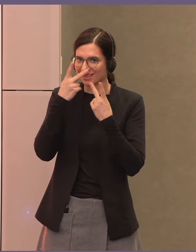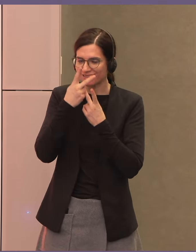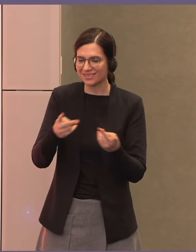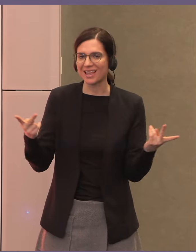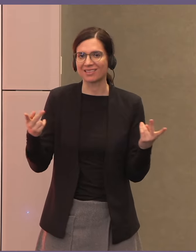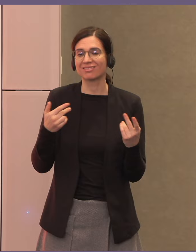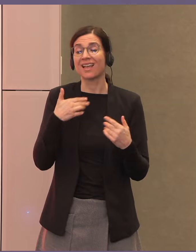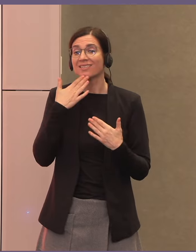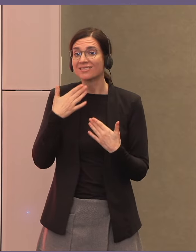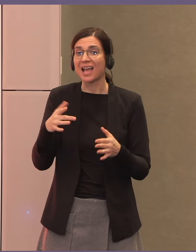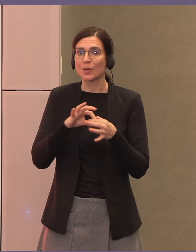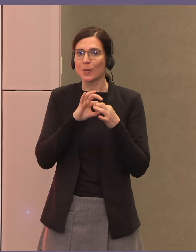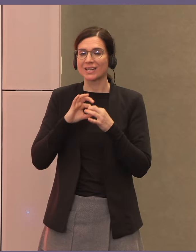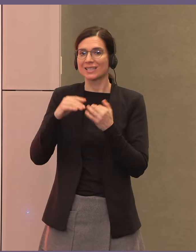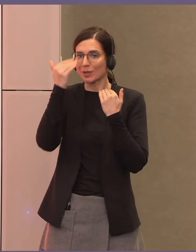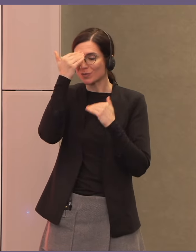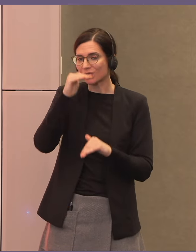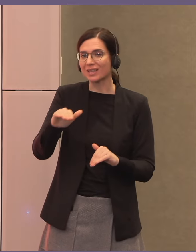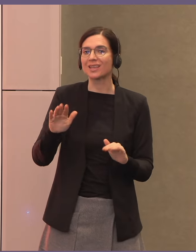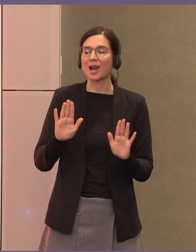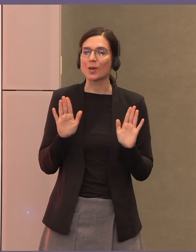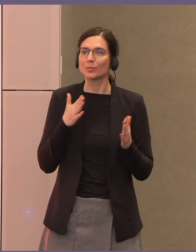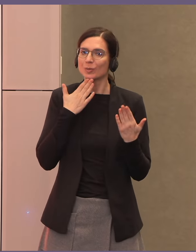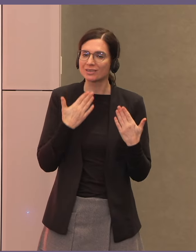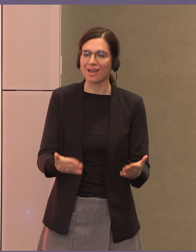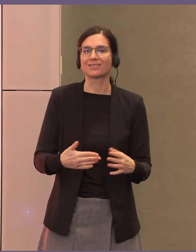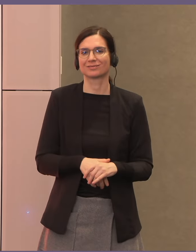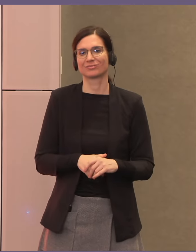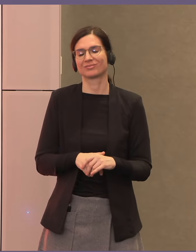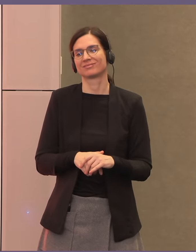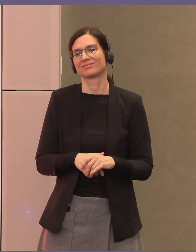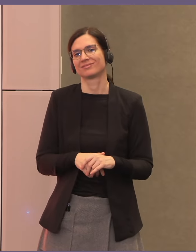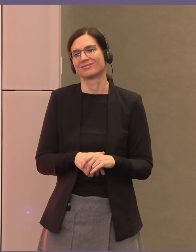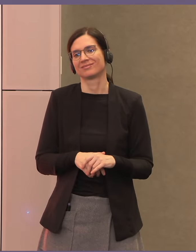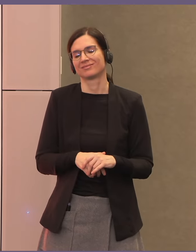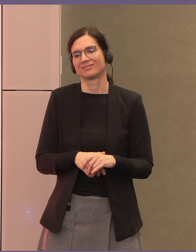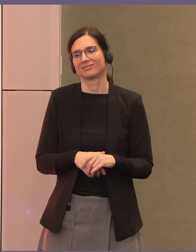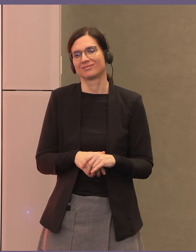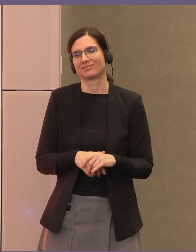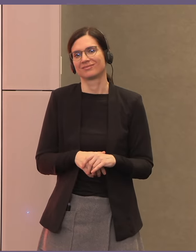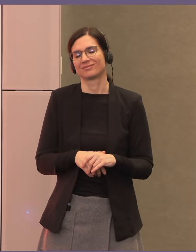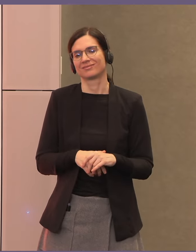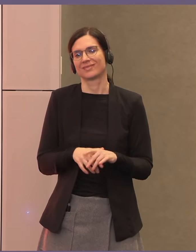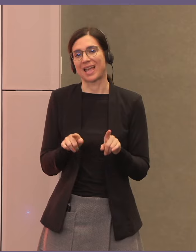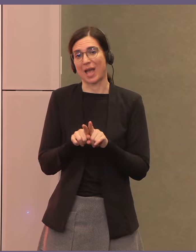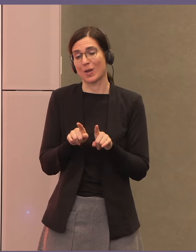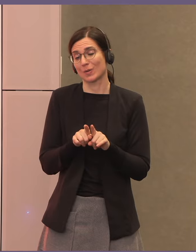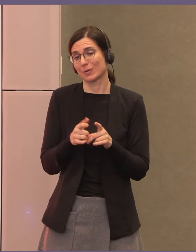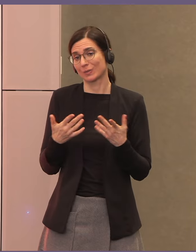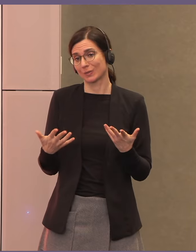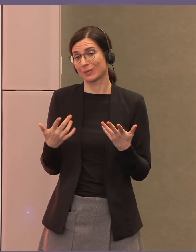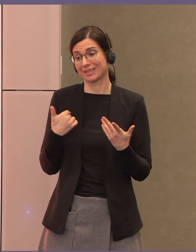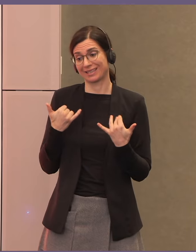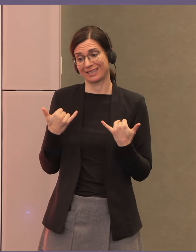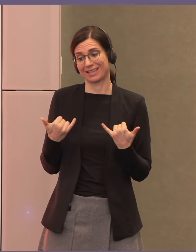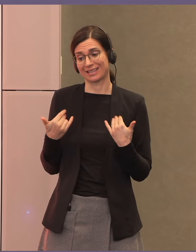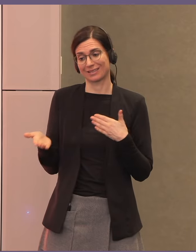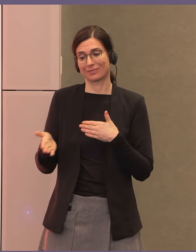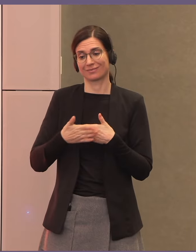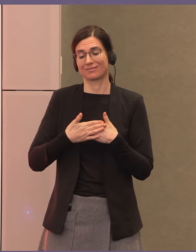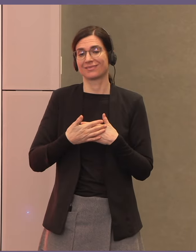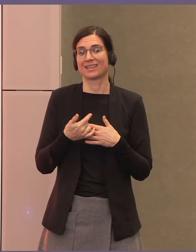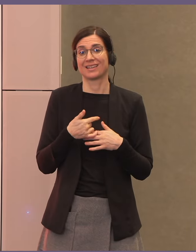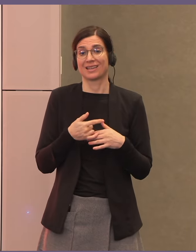das Vertrauen der Organisations Beteiligten an dem Barbara Brammer Symposium bedanken und schließen Barbara